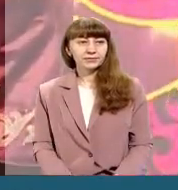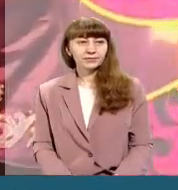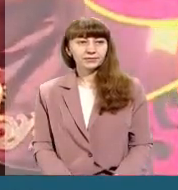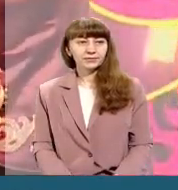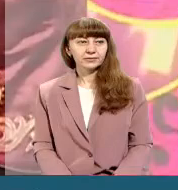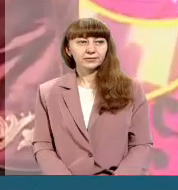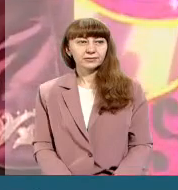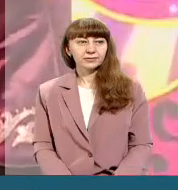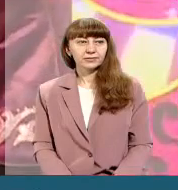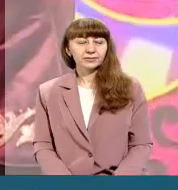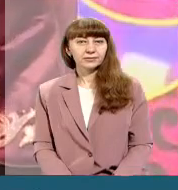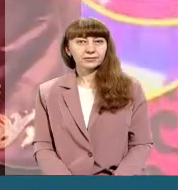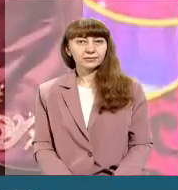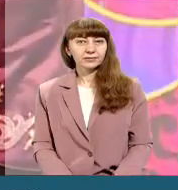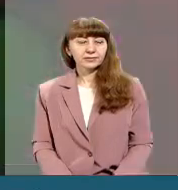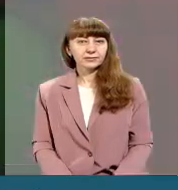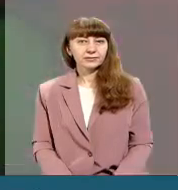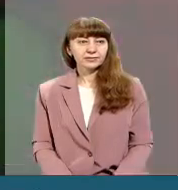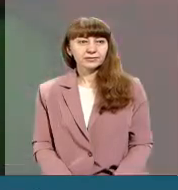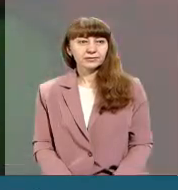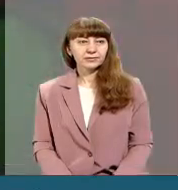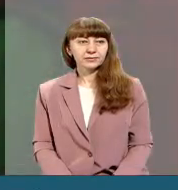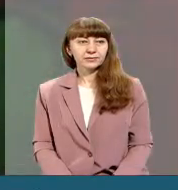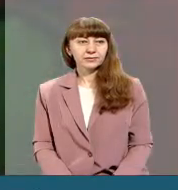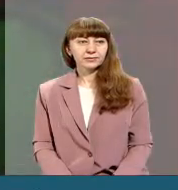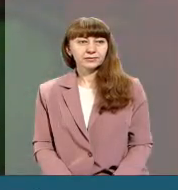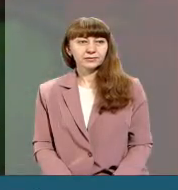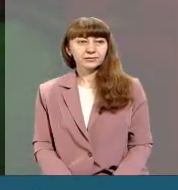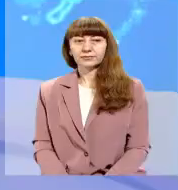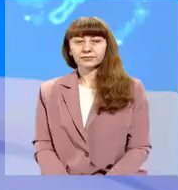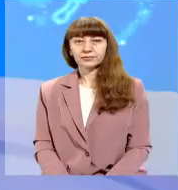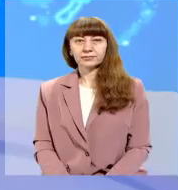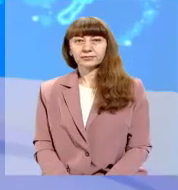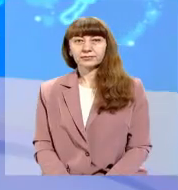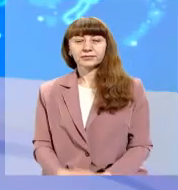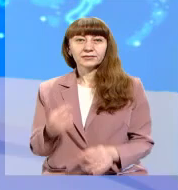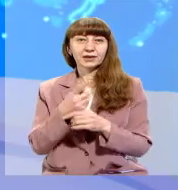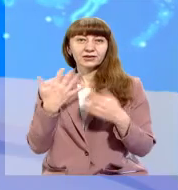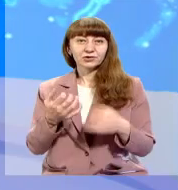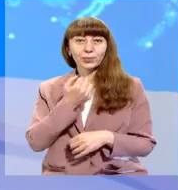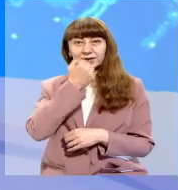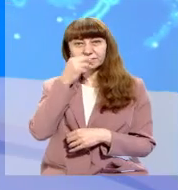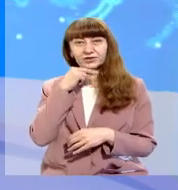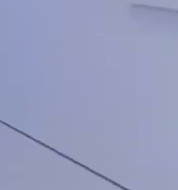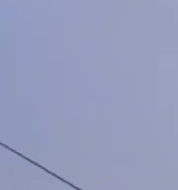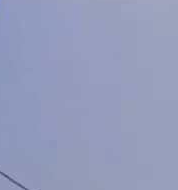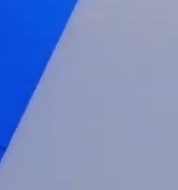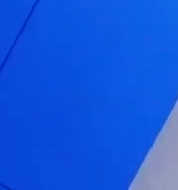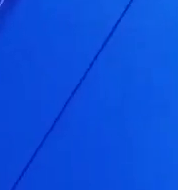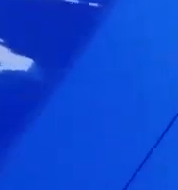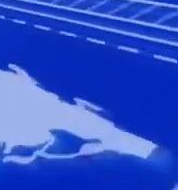культуры Алма мальдива Алексей Руденко телеканал Кустанай на этом всё до